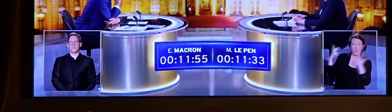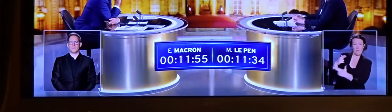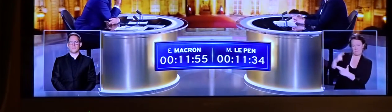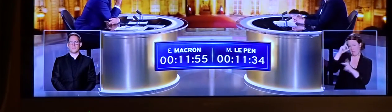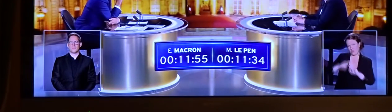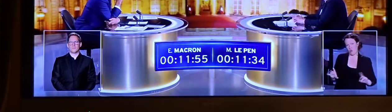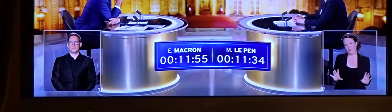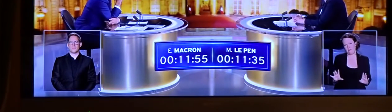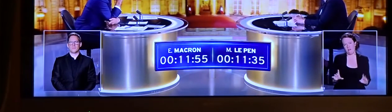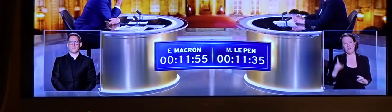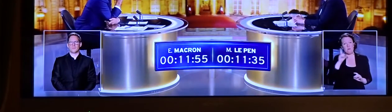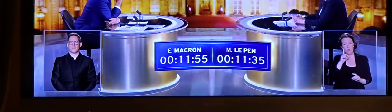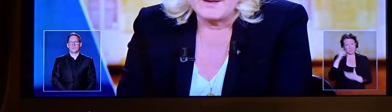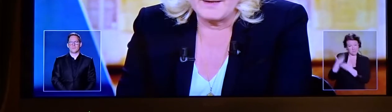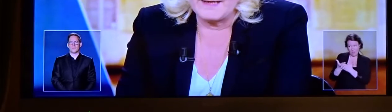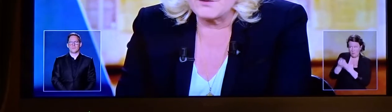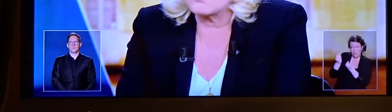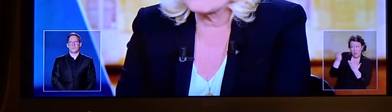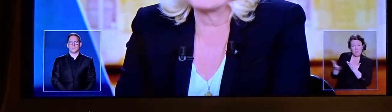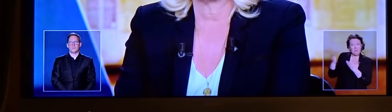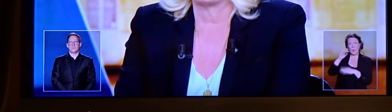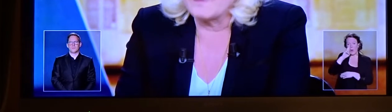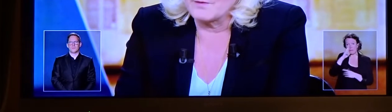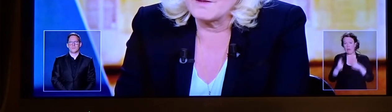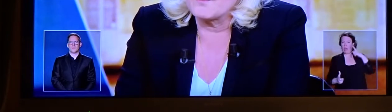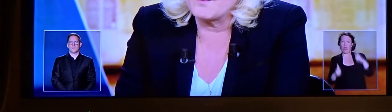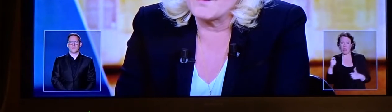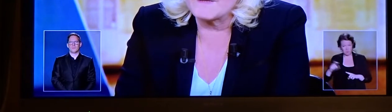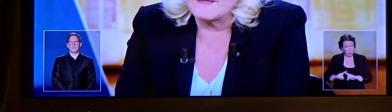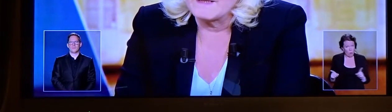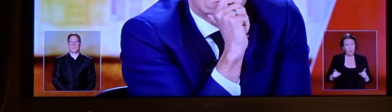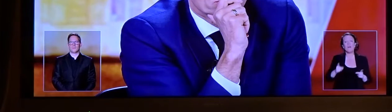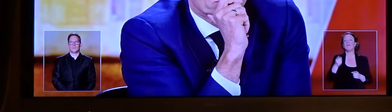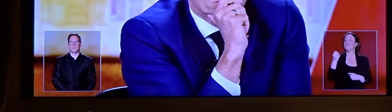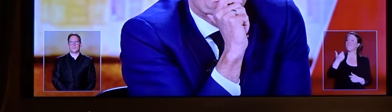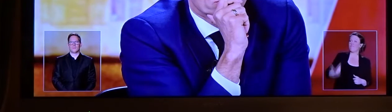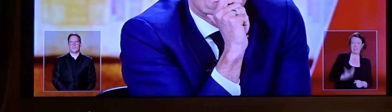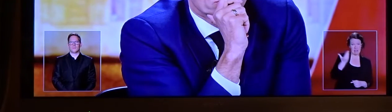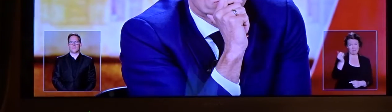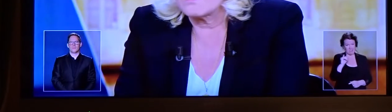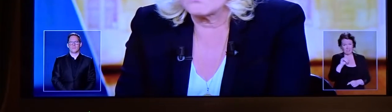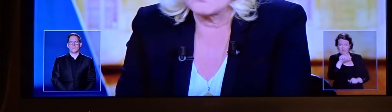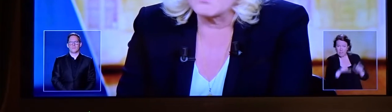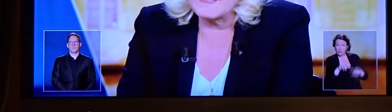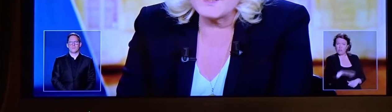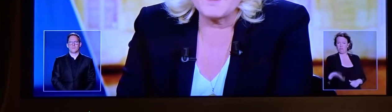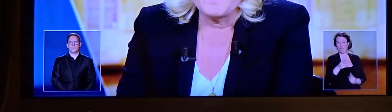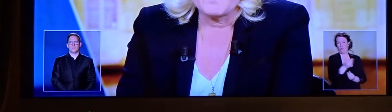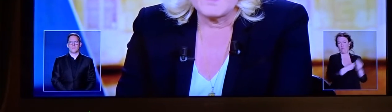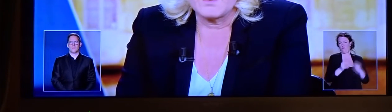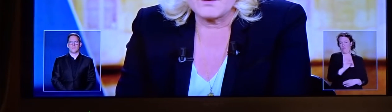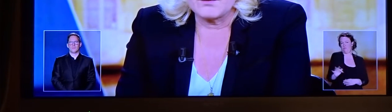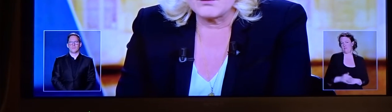réalité à la Russie, et que surtout ça va faire énormément de mal au peuple français. Et que les conséquences de ce